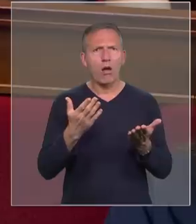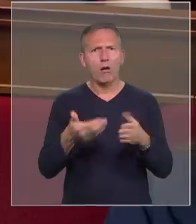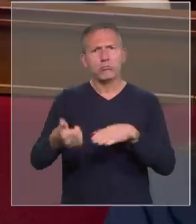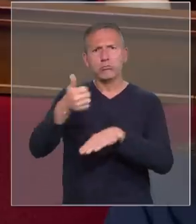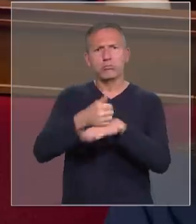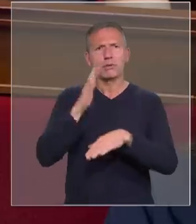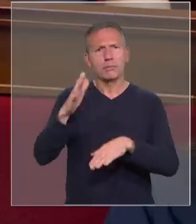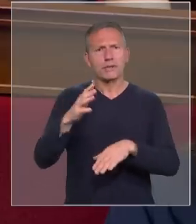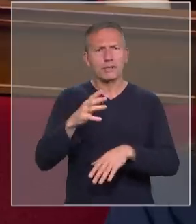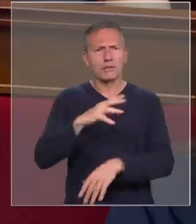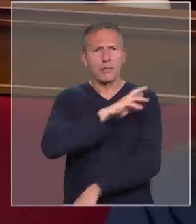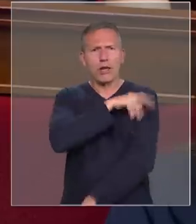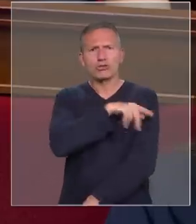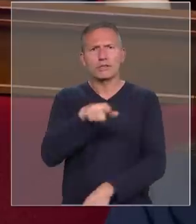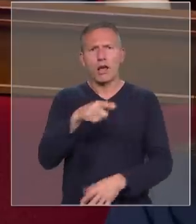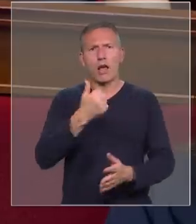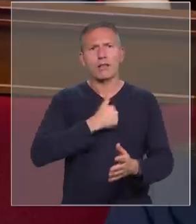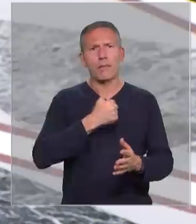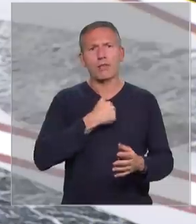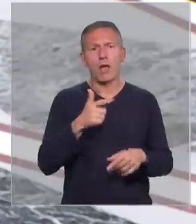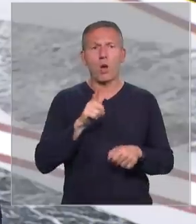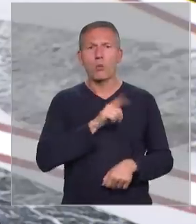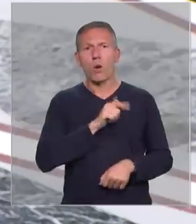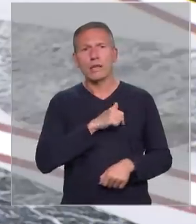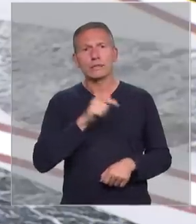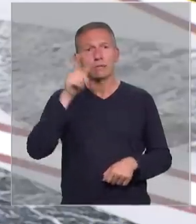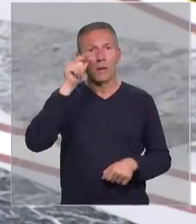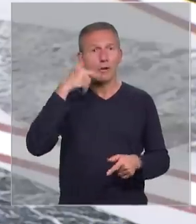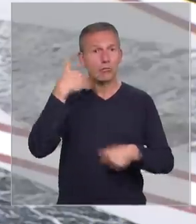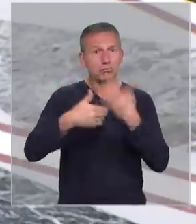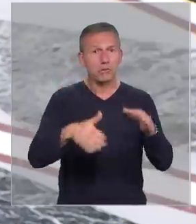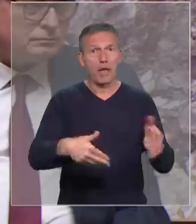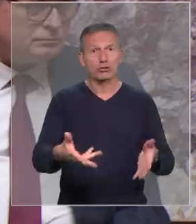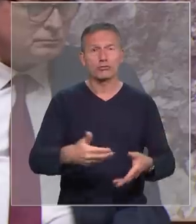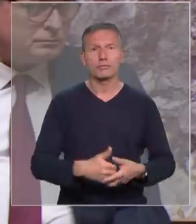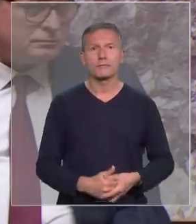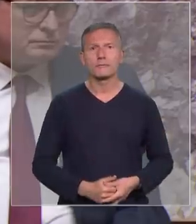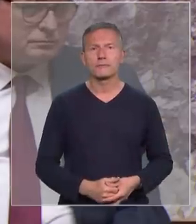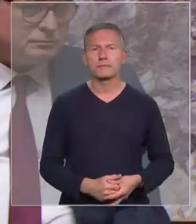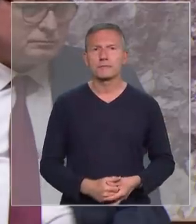des magistrats indépendants et libres d'autres pays que les policiers de la République fonctionnent.